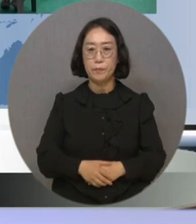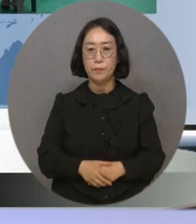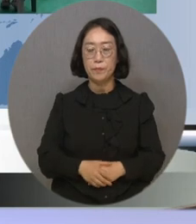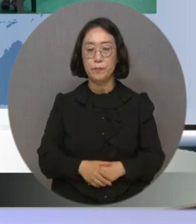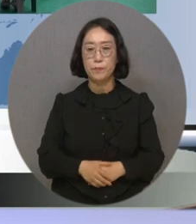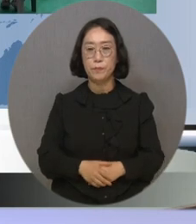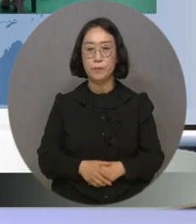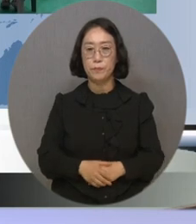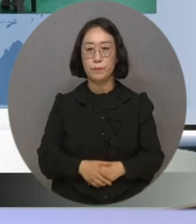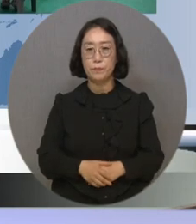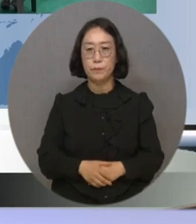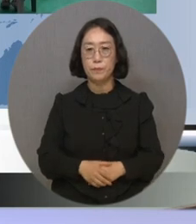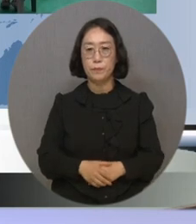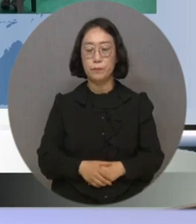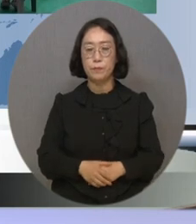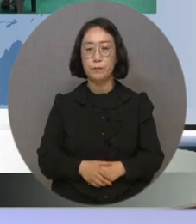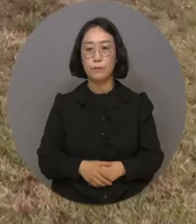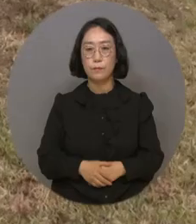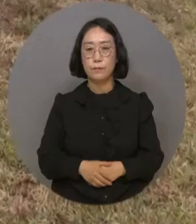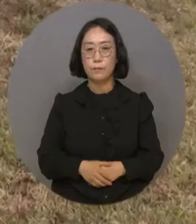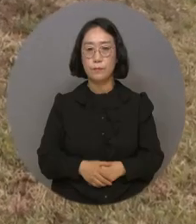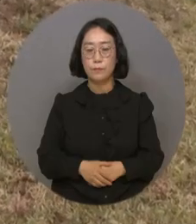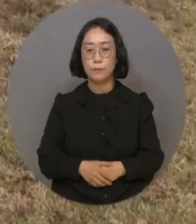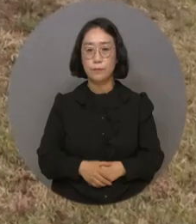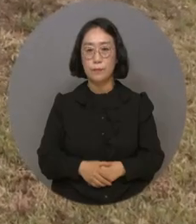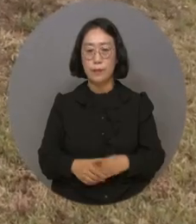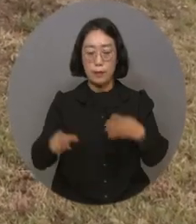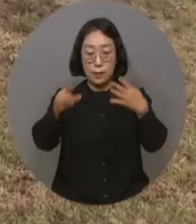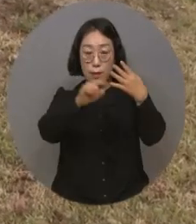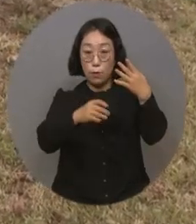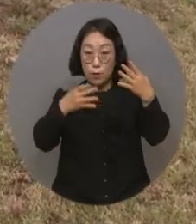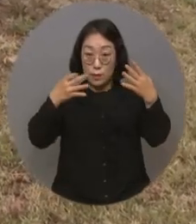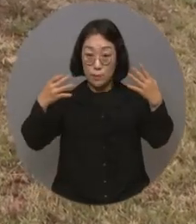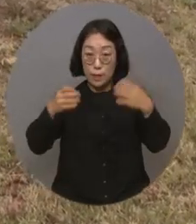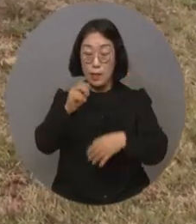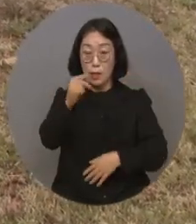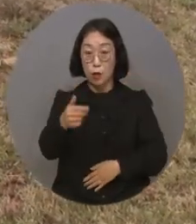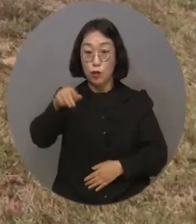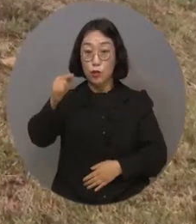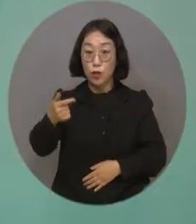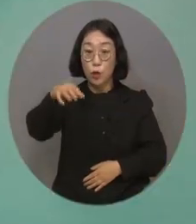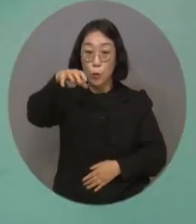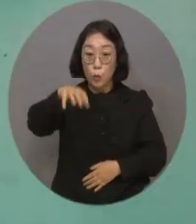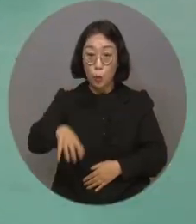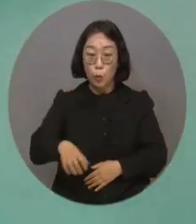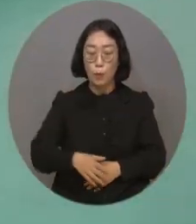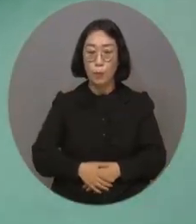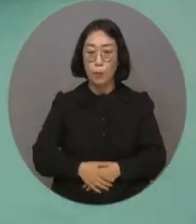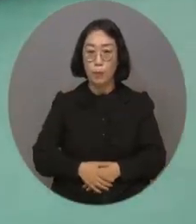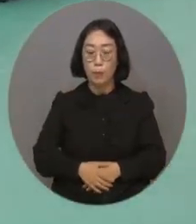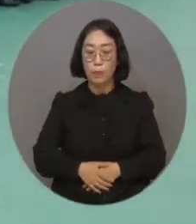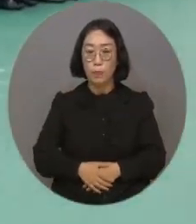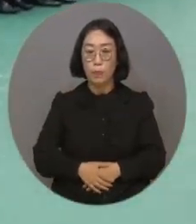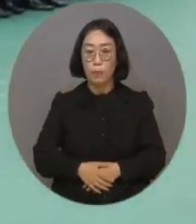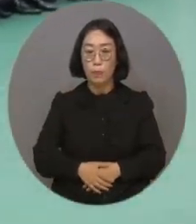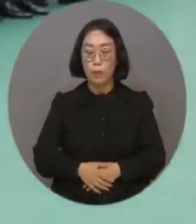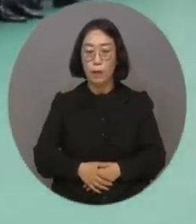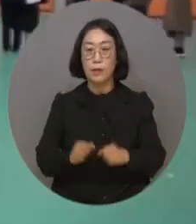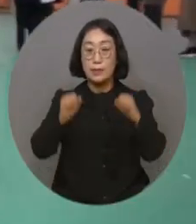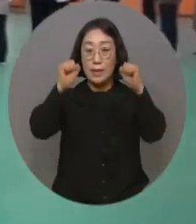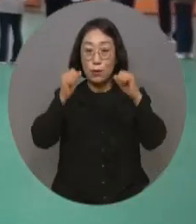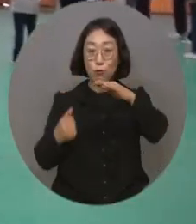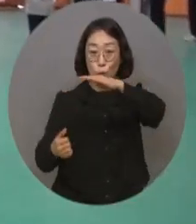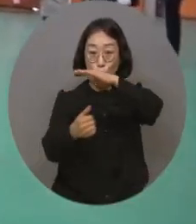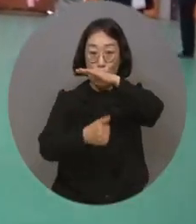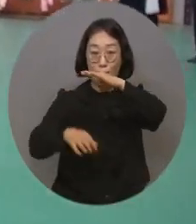기자가 전해드립니다. 지난 14일은 연천 군민 600여 명이 수레올 아트홀 체육관에 모였습니다.